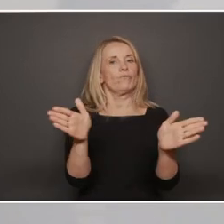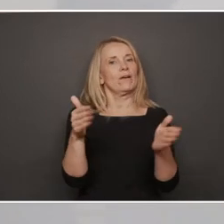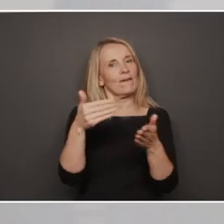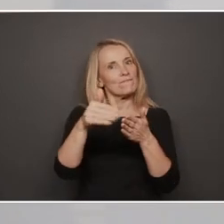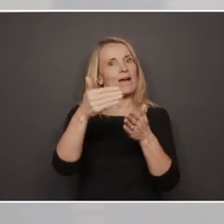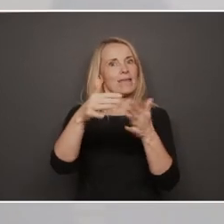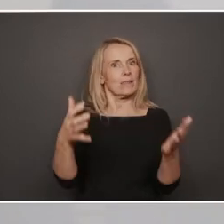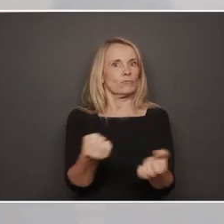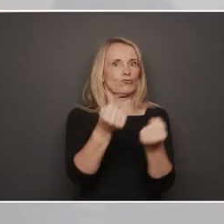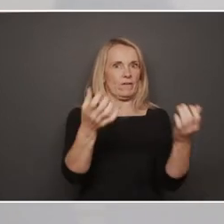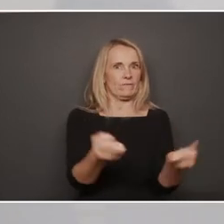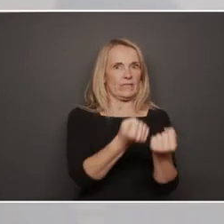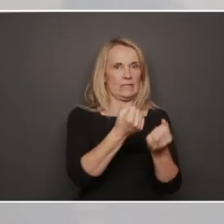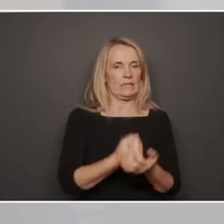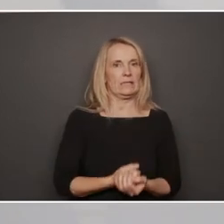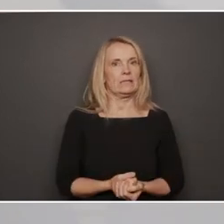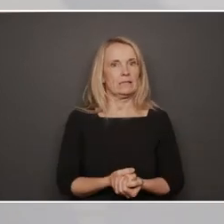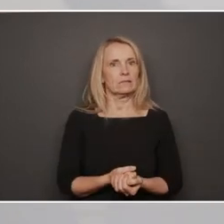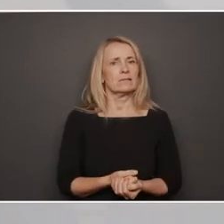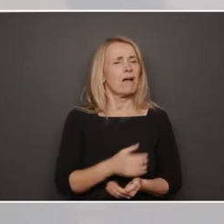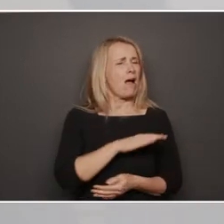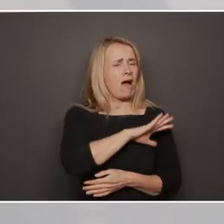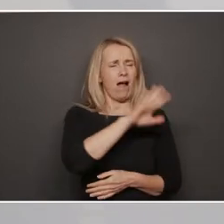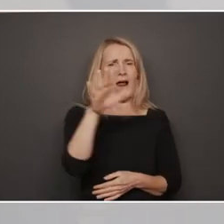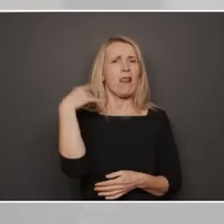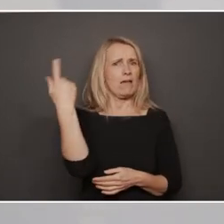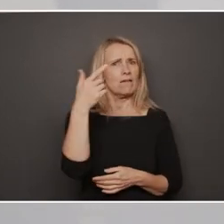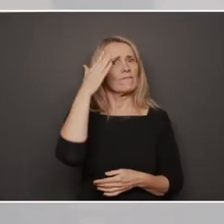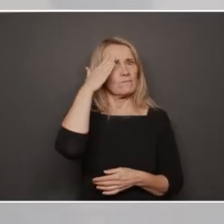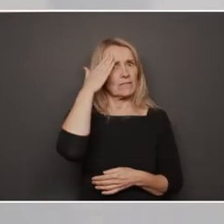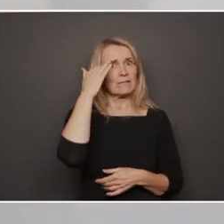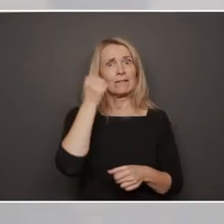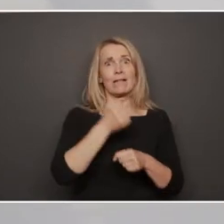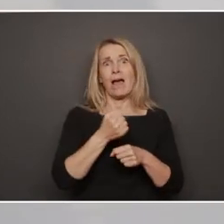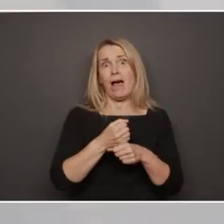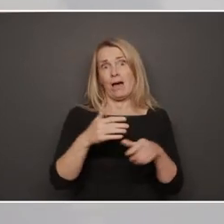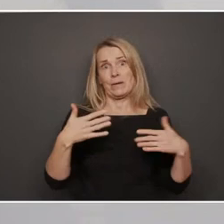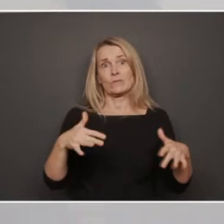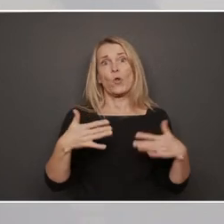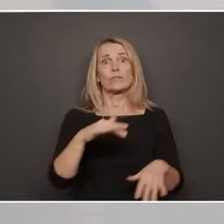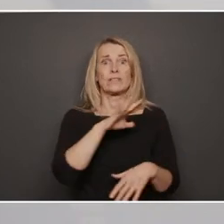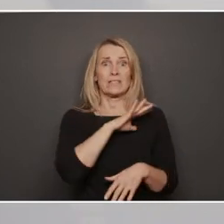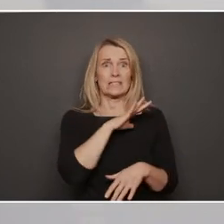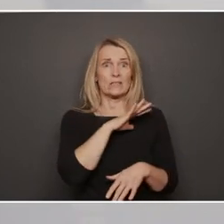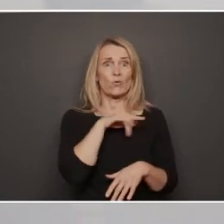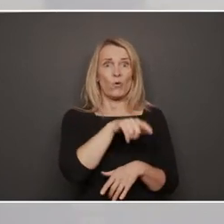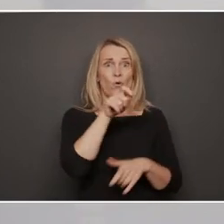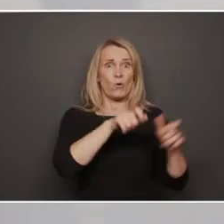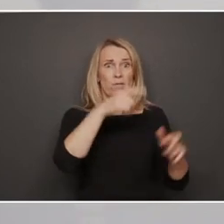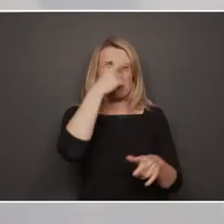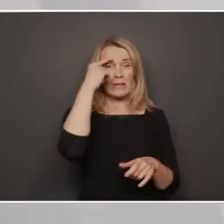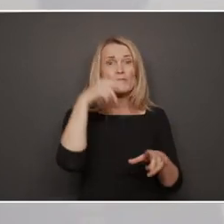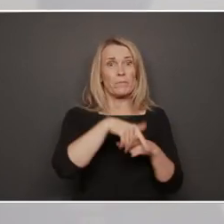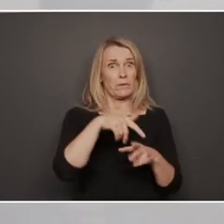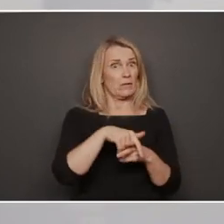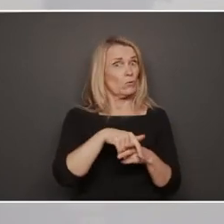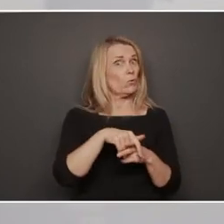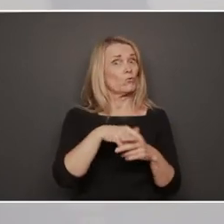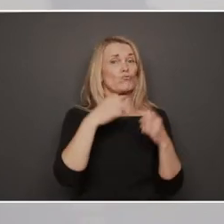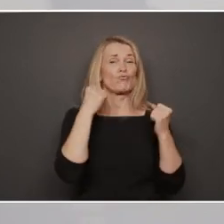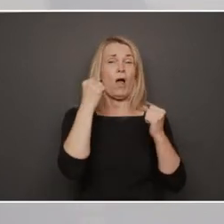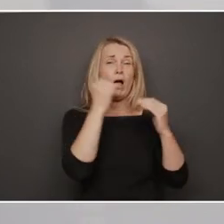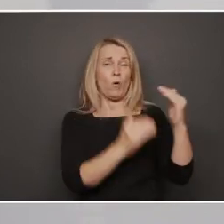schaffen. Wir alle wissen, das Arbeitslosenrisiko bei behinderten Menschen ist ungleich